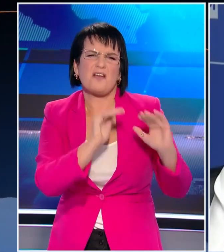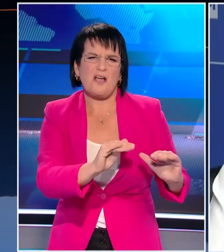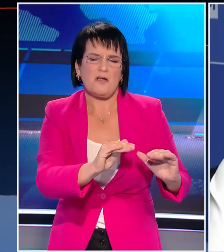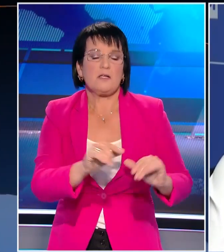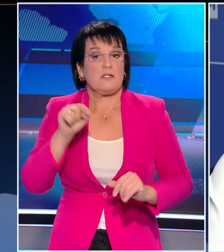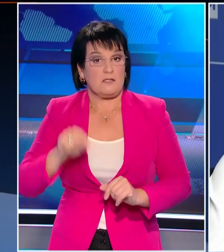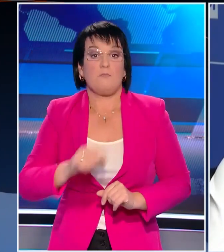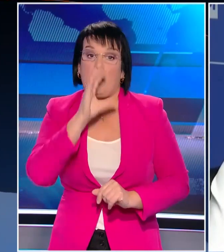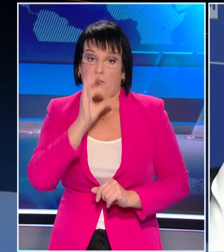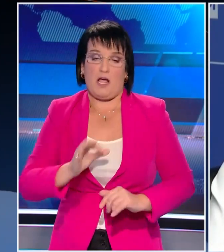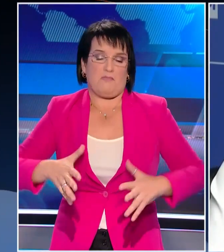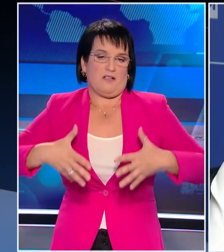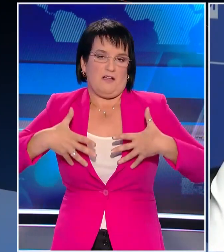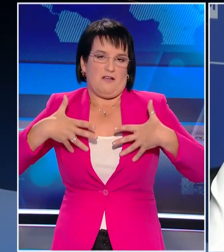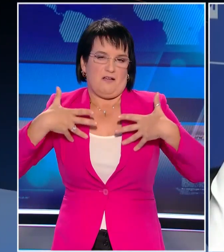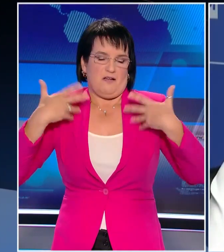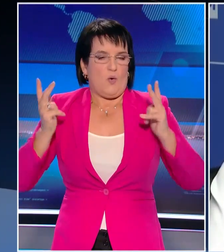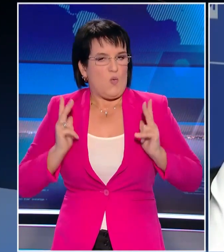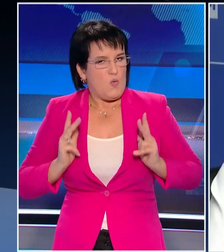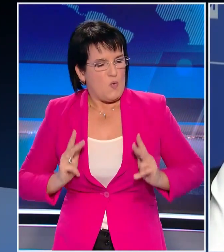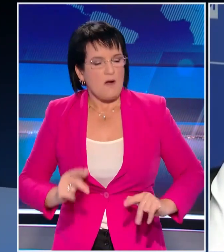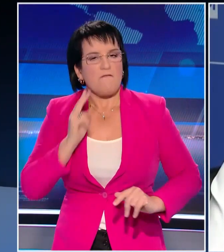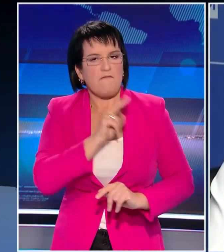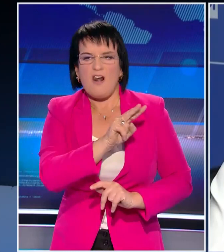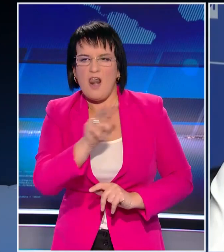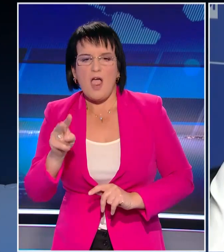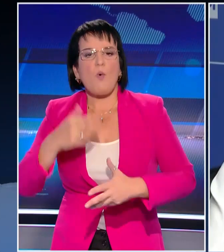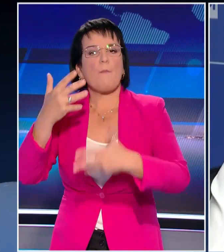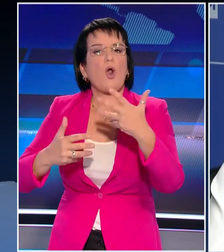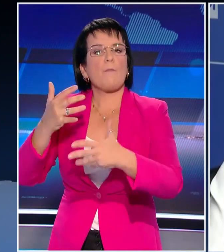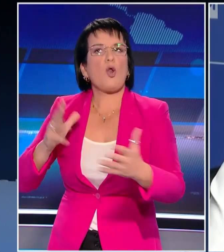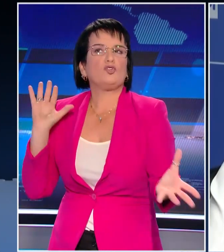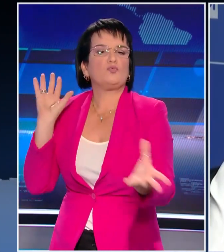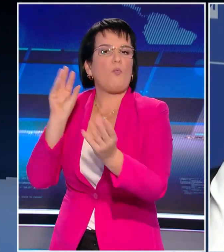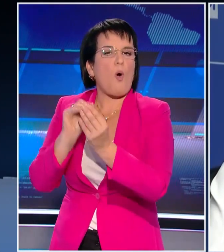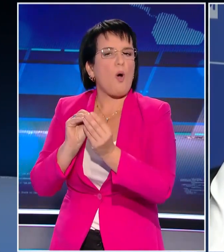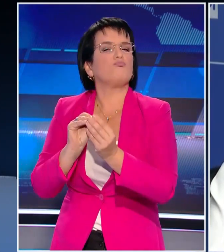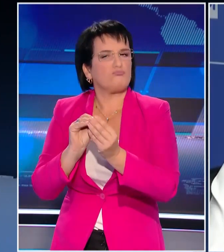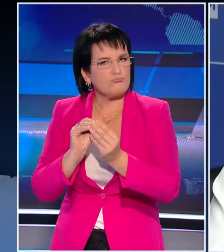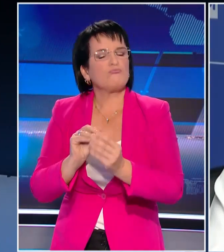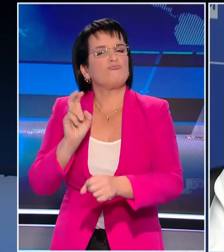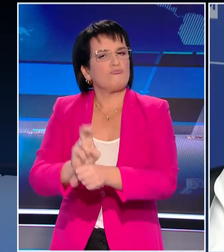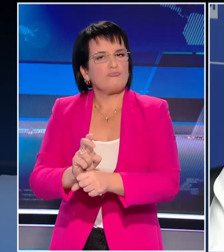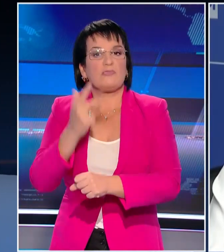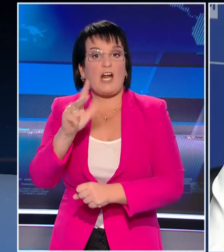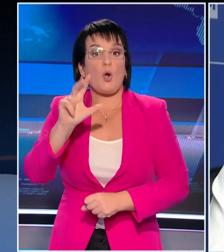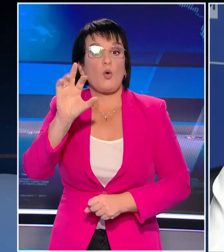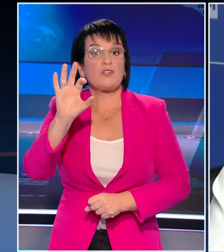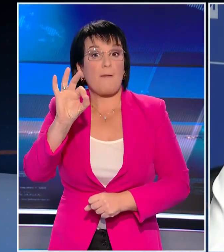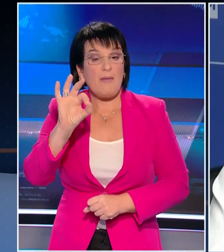πράγματι σήμερα είμαι στην ευχάριστη θέση να σας πω ότι, βλέποντας την πορεία του προϋπολογισμού, μπορούμε να διαθέσουμε επιπλέον